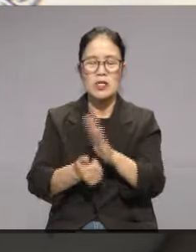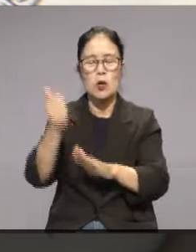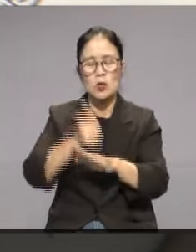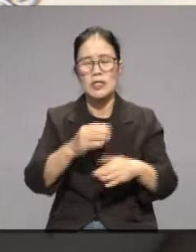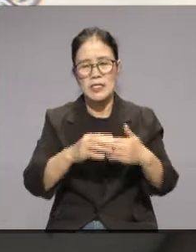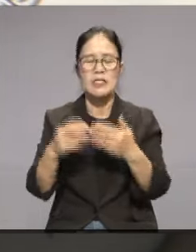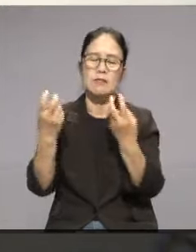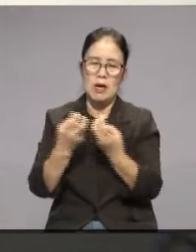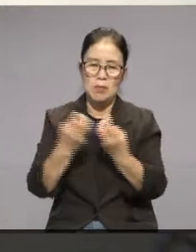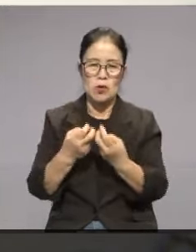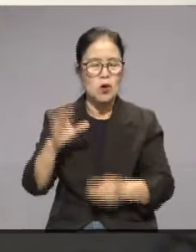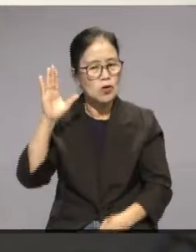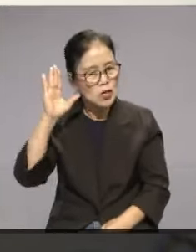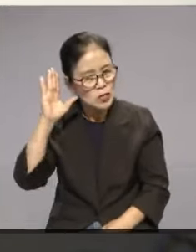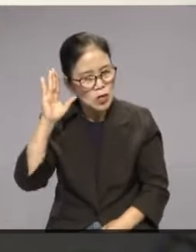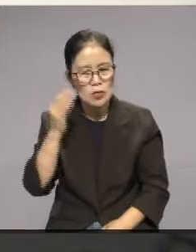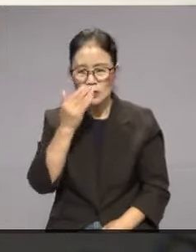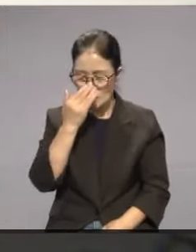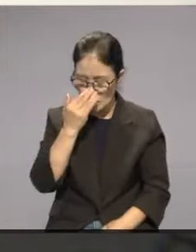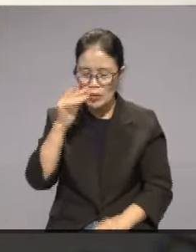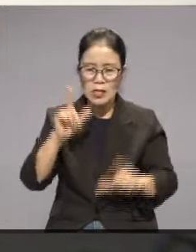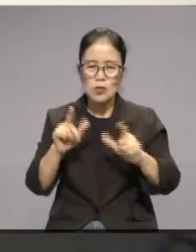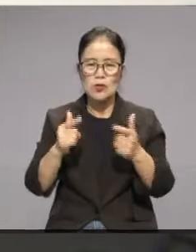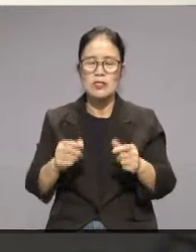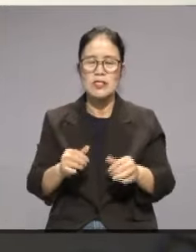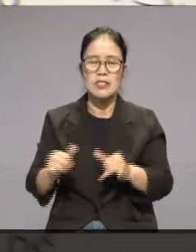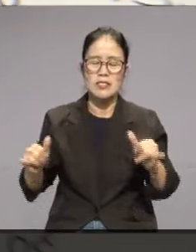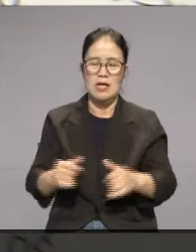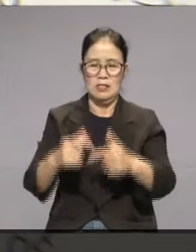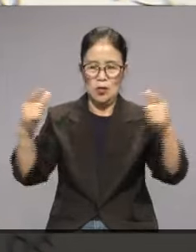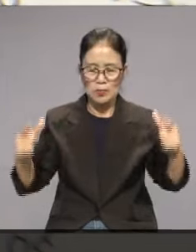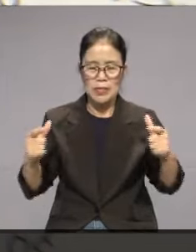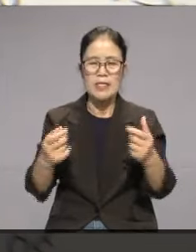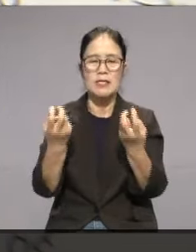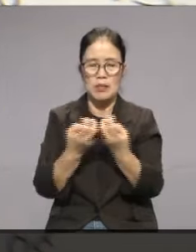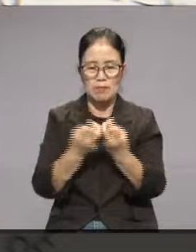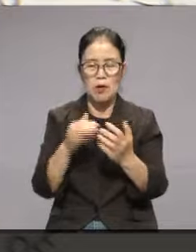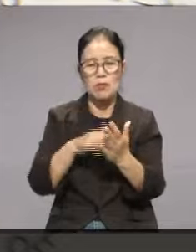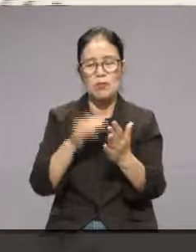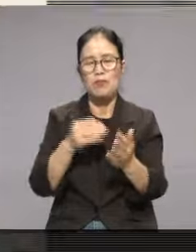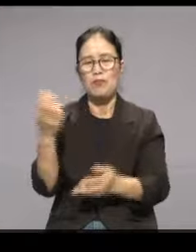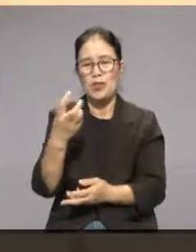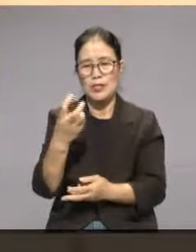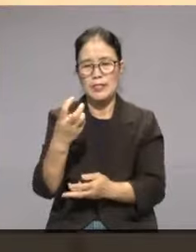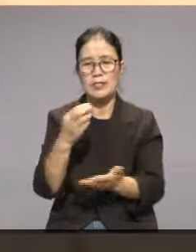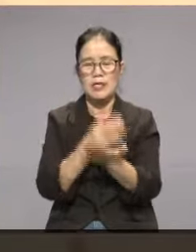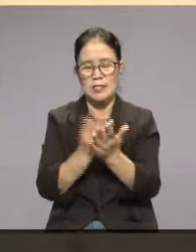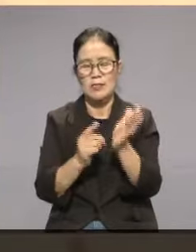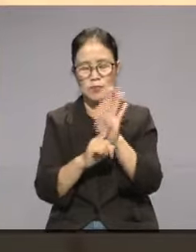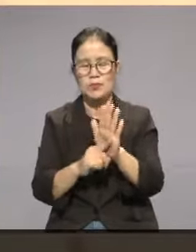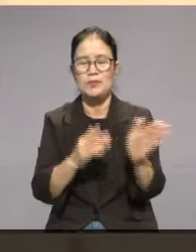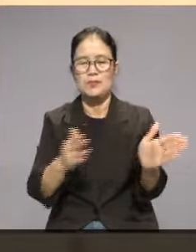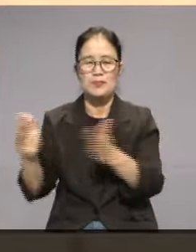방법과 경청, 겸손한 태도 등 인생의 무대를 넓히는 비법 30가지를 공유합니다. SNS